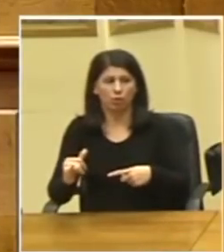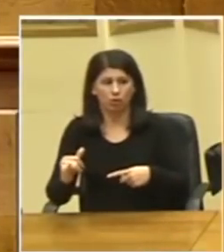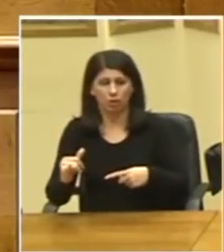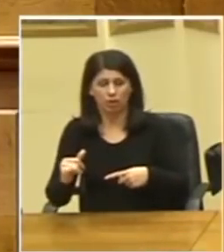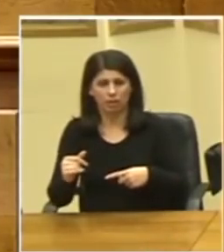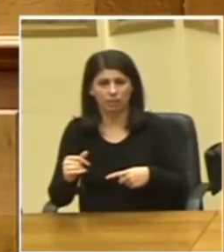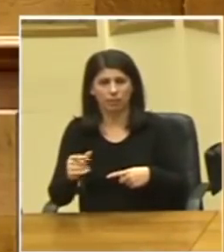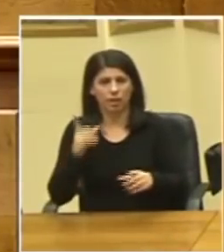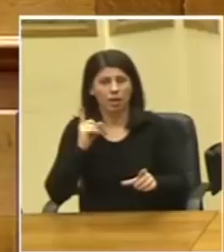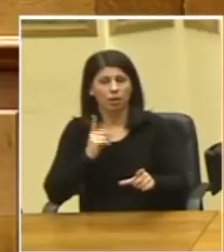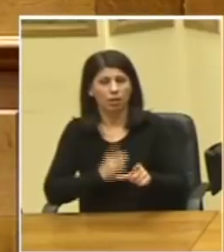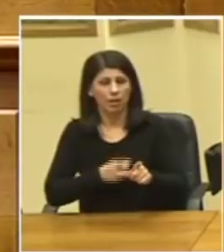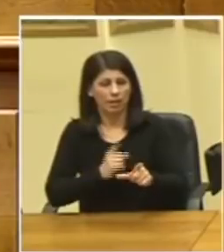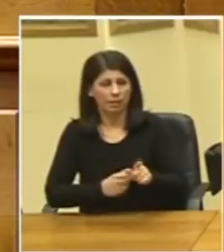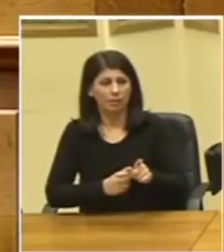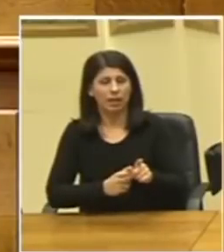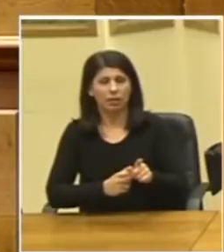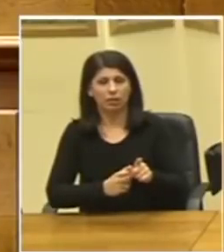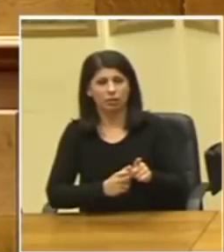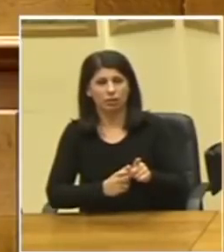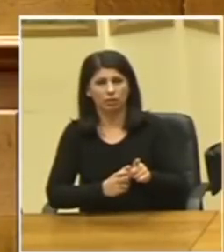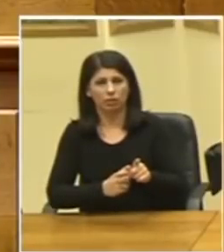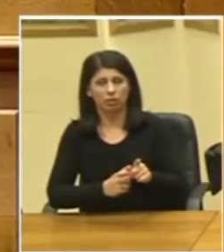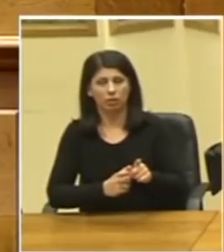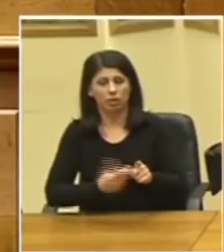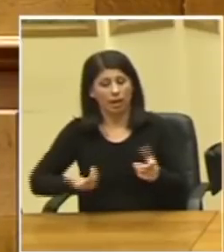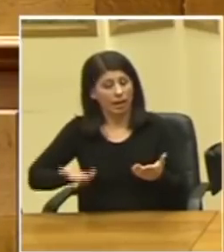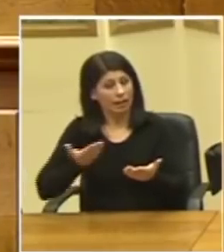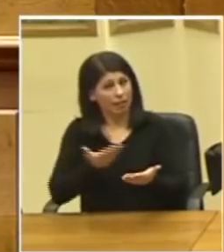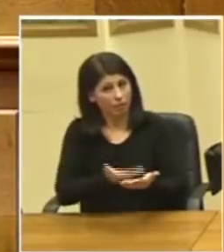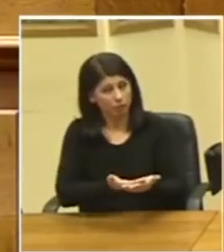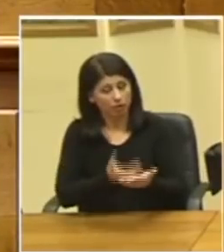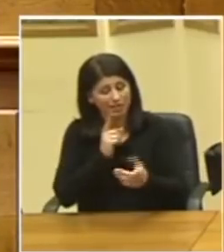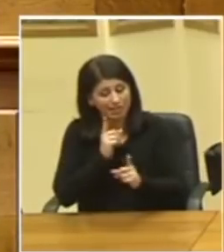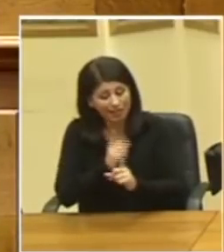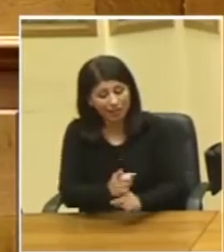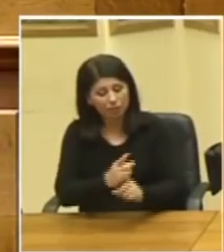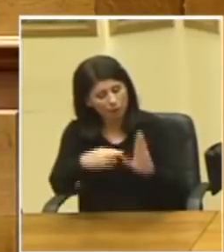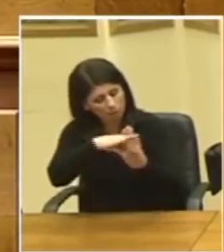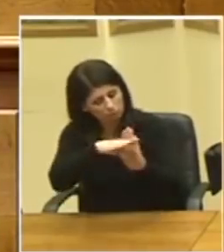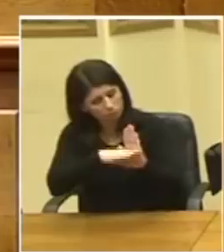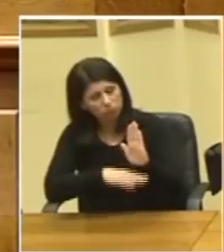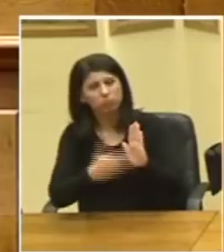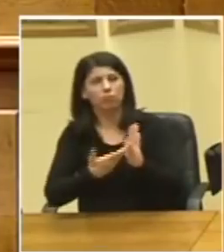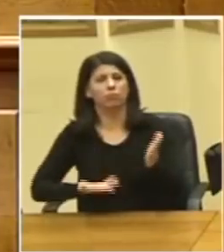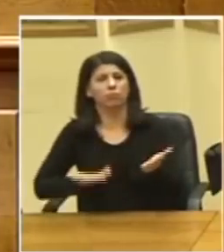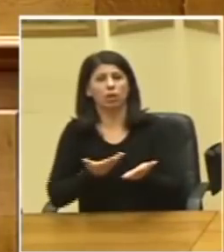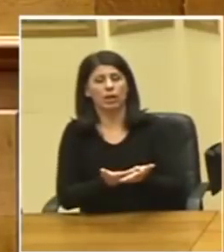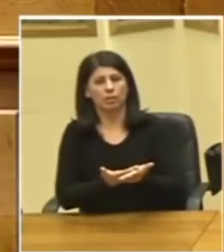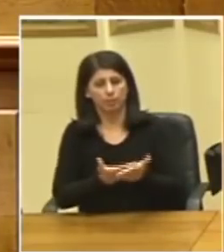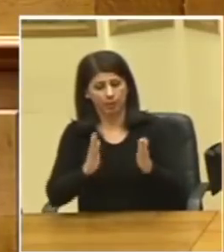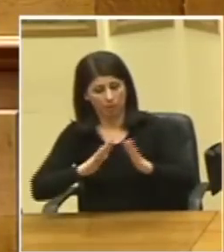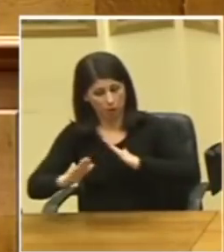Το ΚΚΕ κατέθεσε προτάσεις συγκεκριμένες για την προστασία,